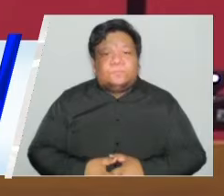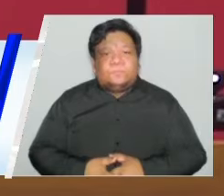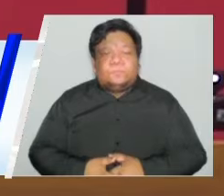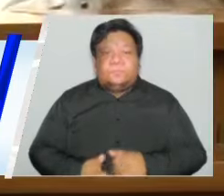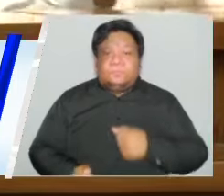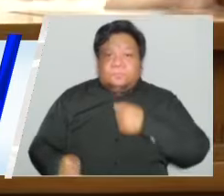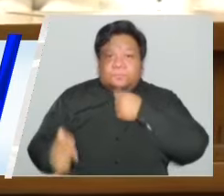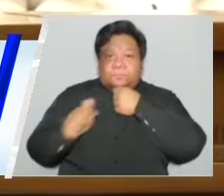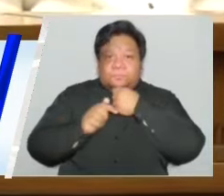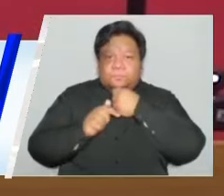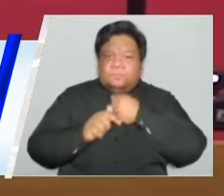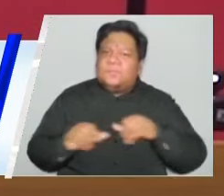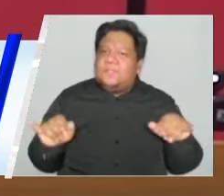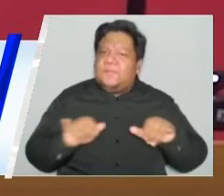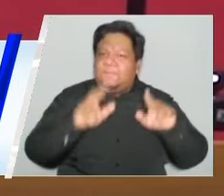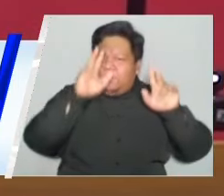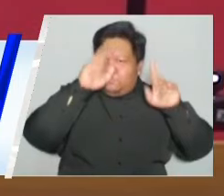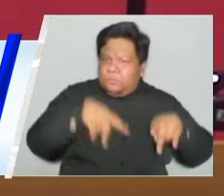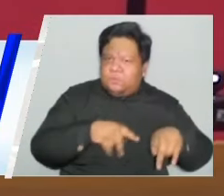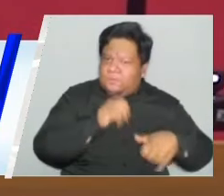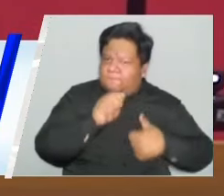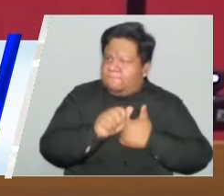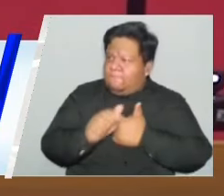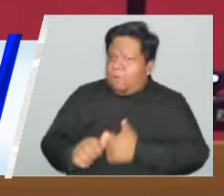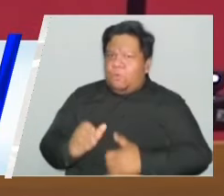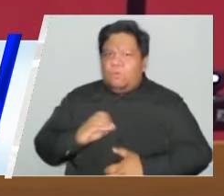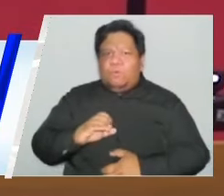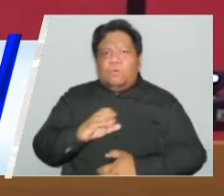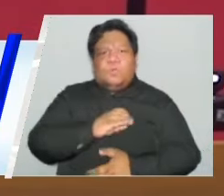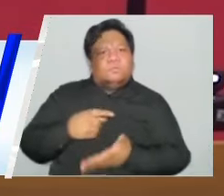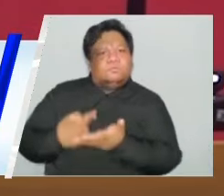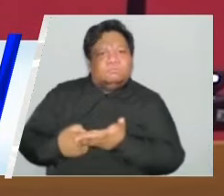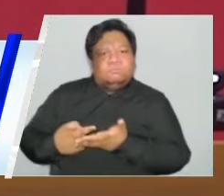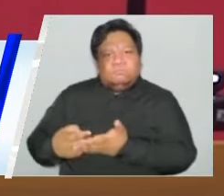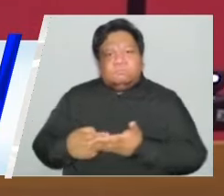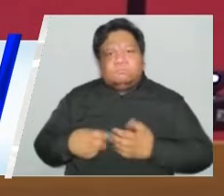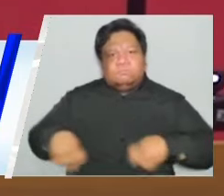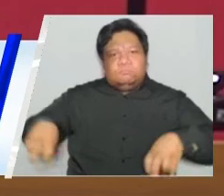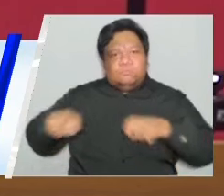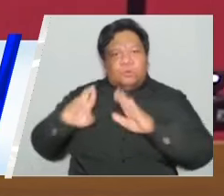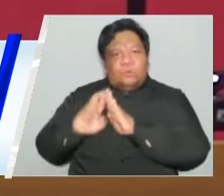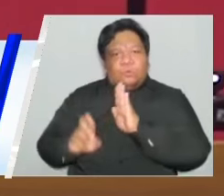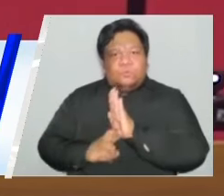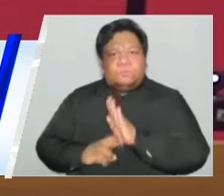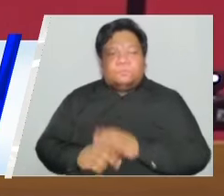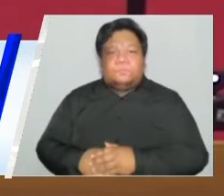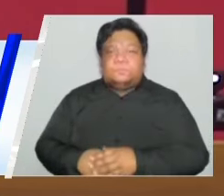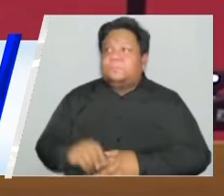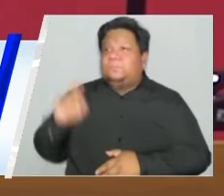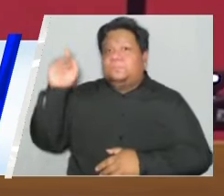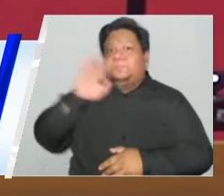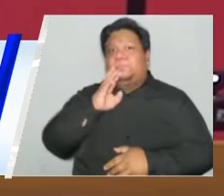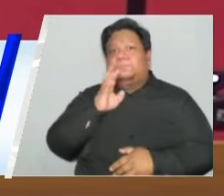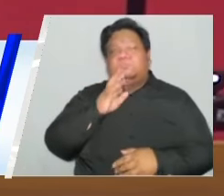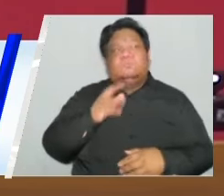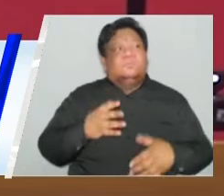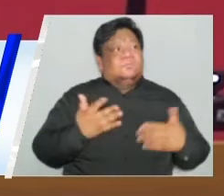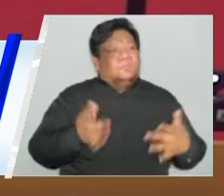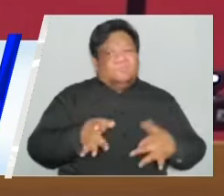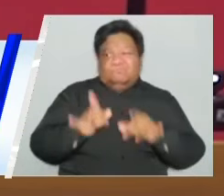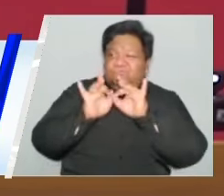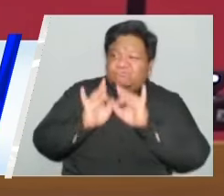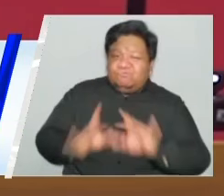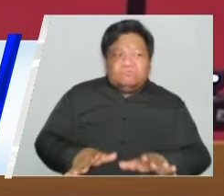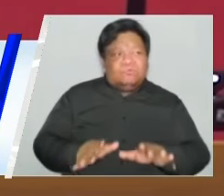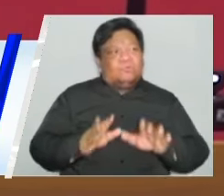mga protocol ng Kamara. Disrespect for the protocols, security measures, and leadership of